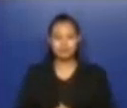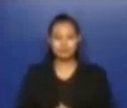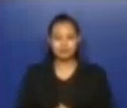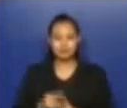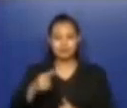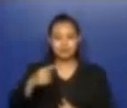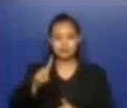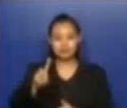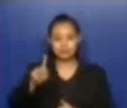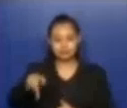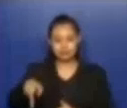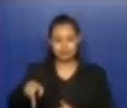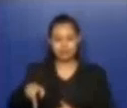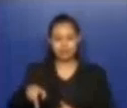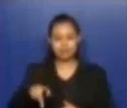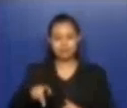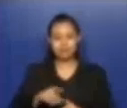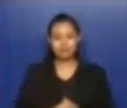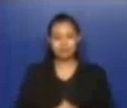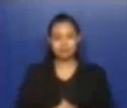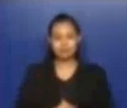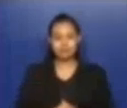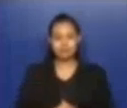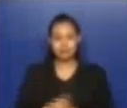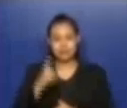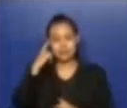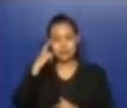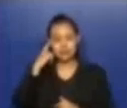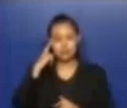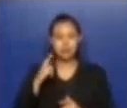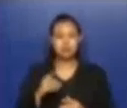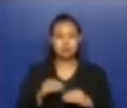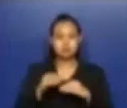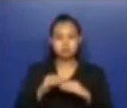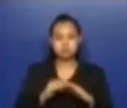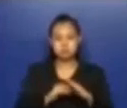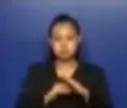GDP คาดการว่าจะเติบโตอยู่ที่